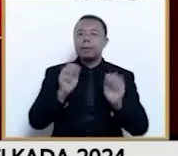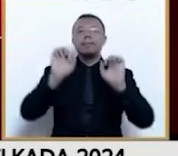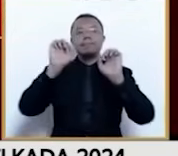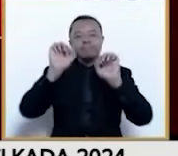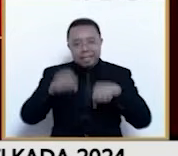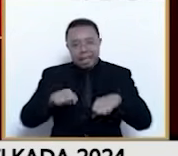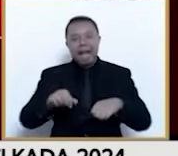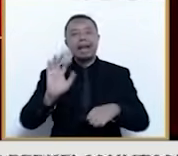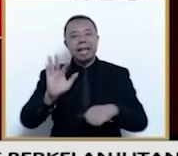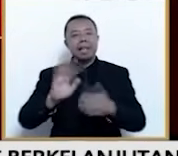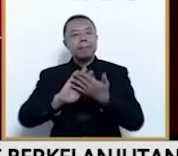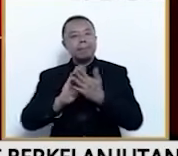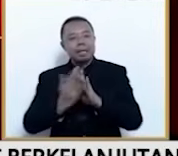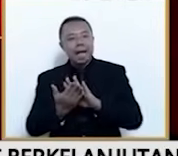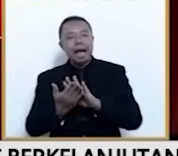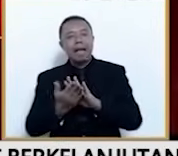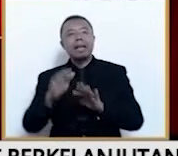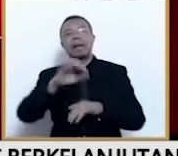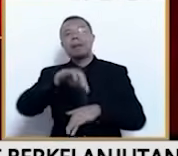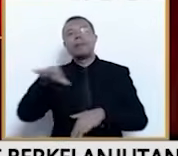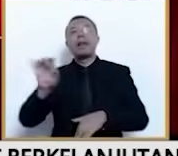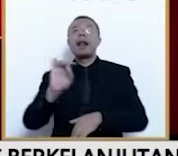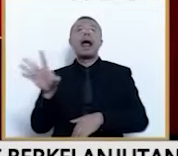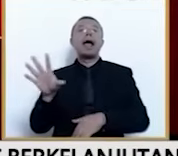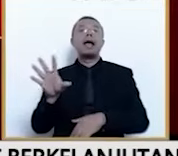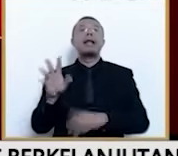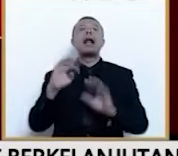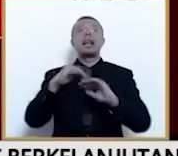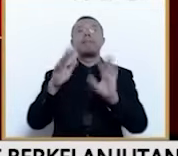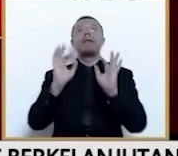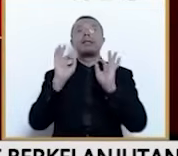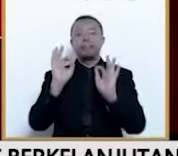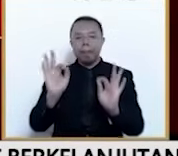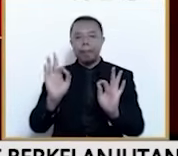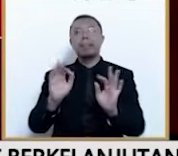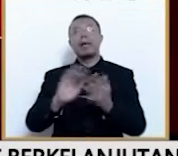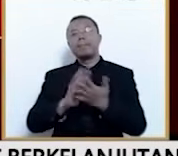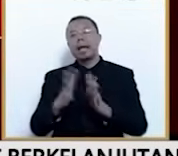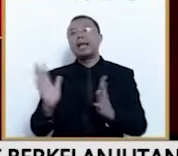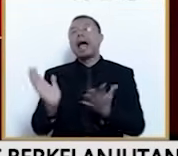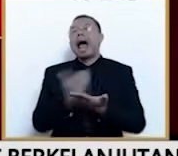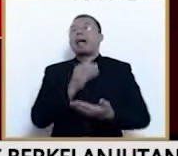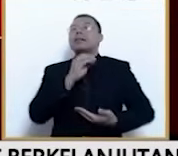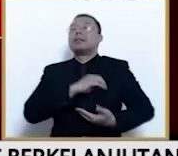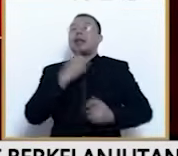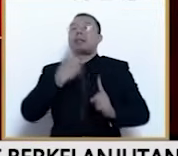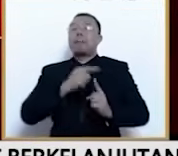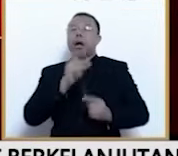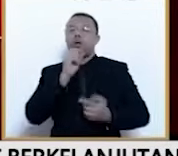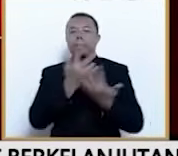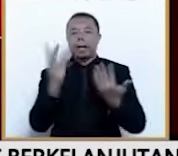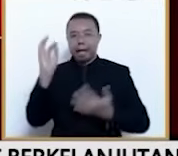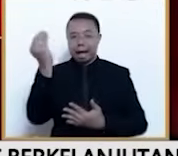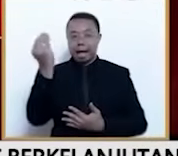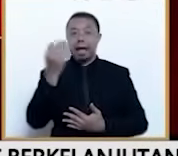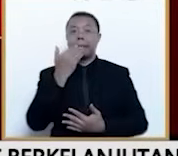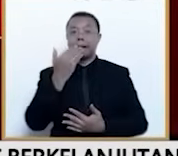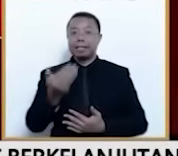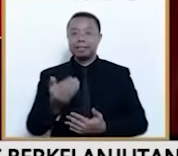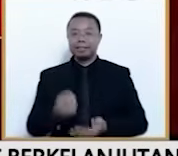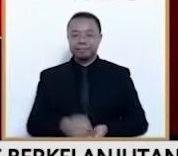bisa nanti menjadikan ke hal-hal yang produktif dan ini bisa menjadi penghasilan warga Jakarta.